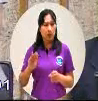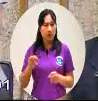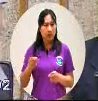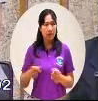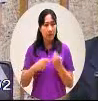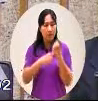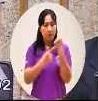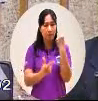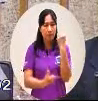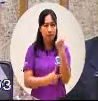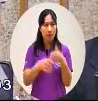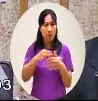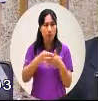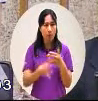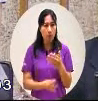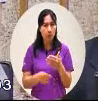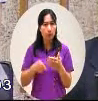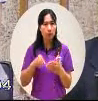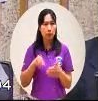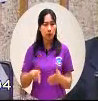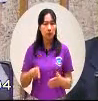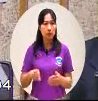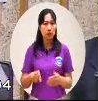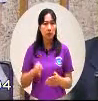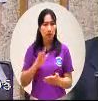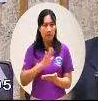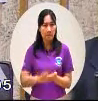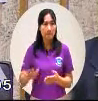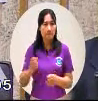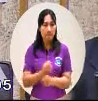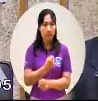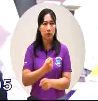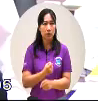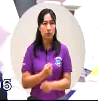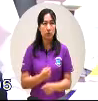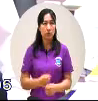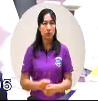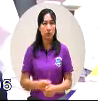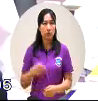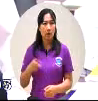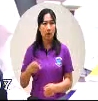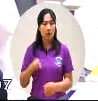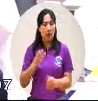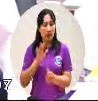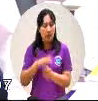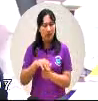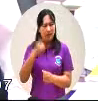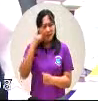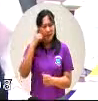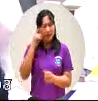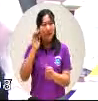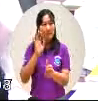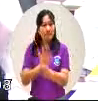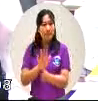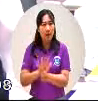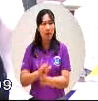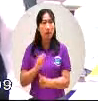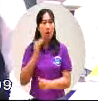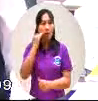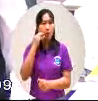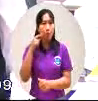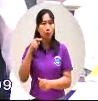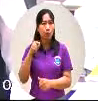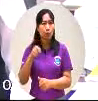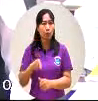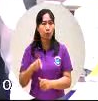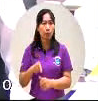法他们是必须办理灭失登记，是吗？ 我现在能不能用你什么渠道啊？我是说，如果是疏浚这个土地流失